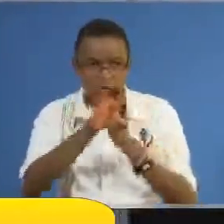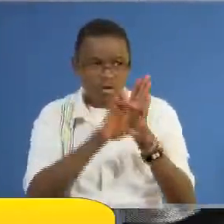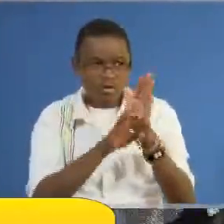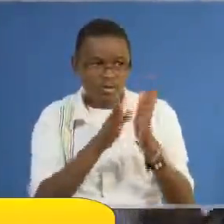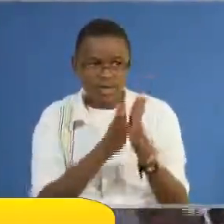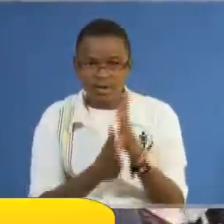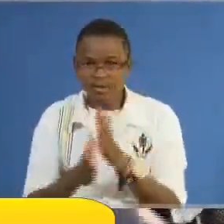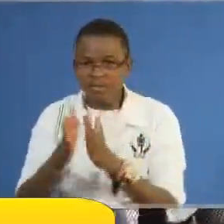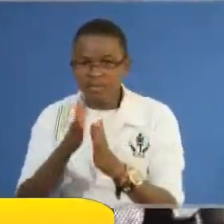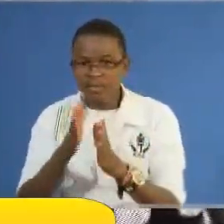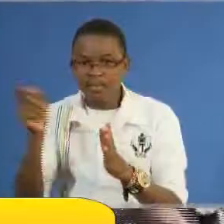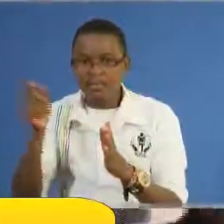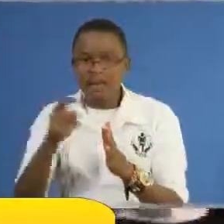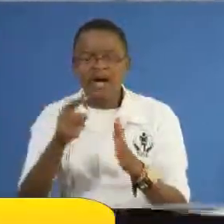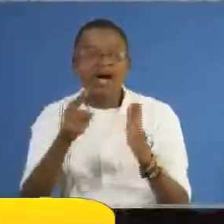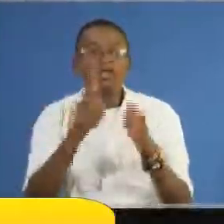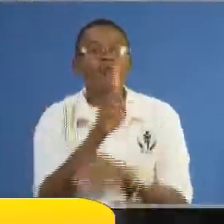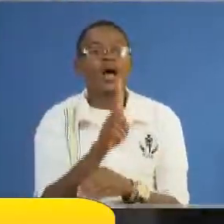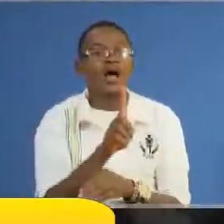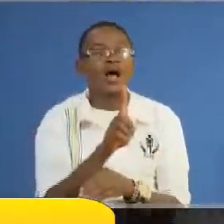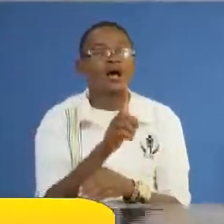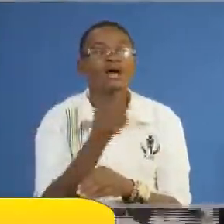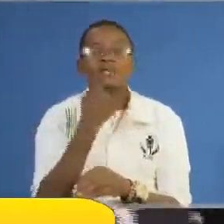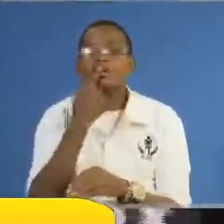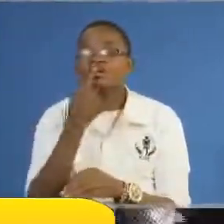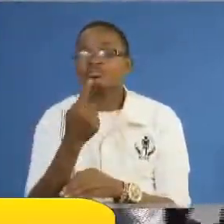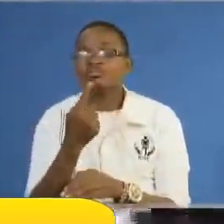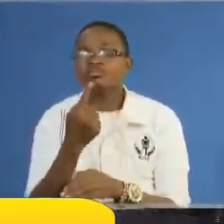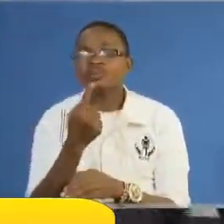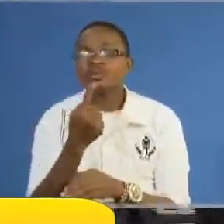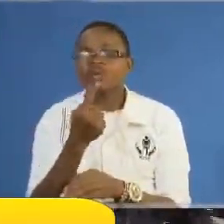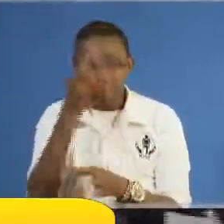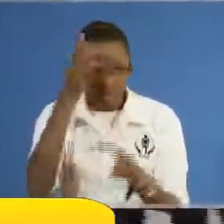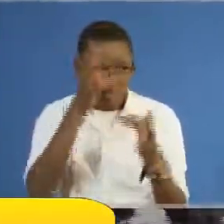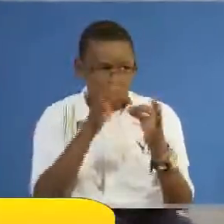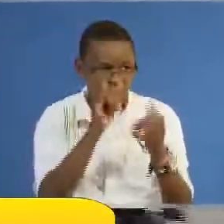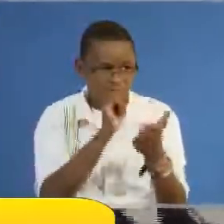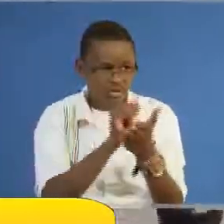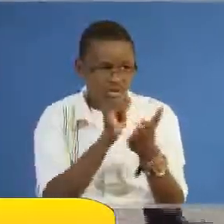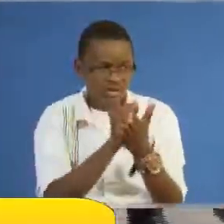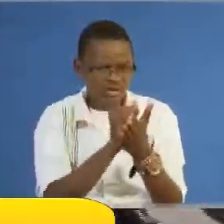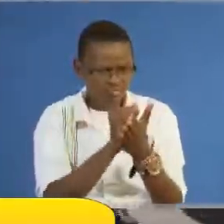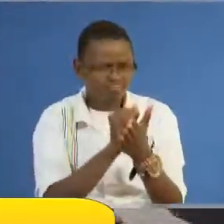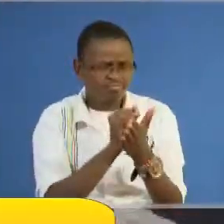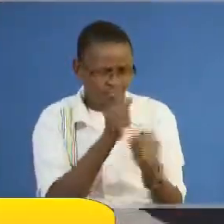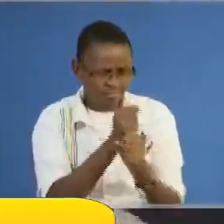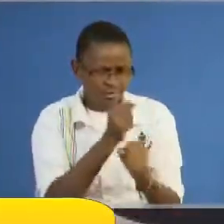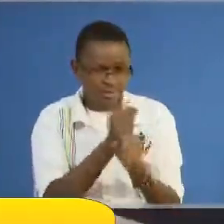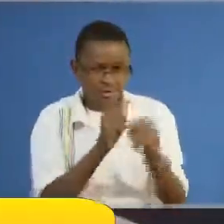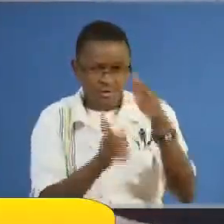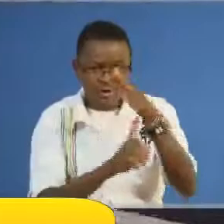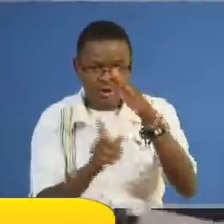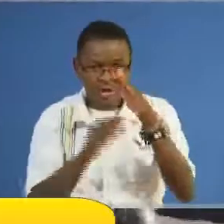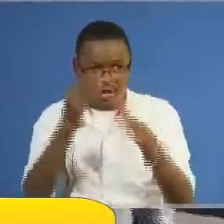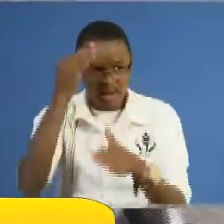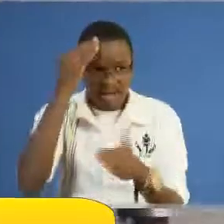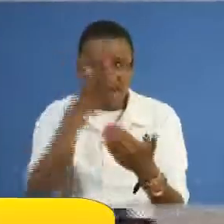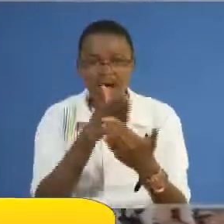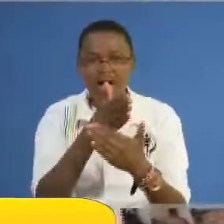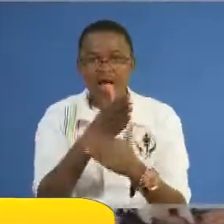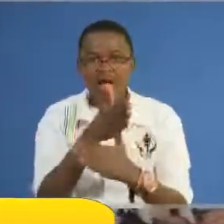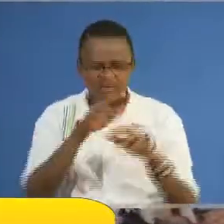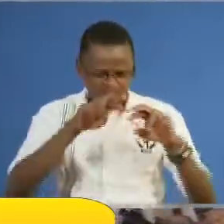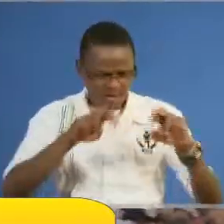uliopangwa kuzinduliwa mwezi wa kwanza, akisema kwamba uamuzi huo ulifikiwa na wizara ya elimu baada